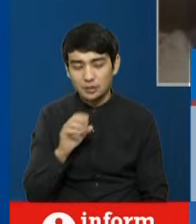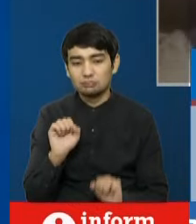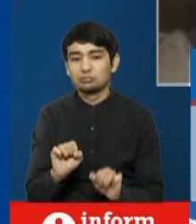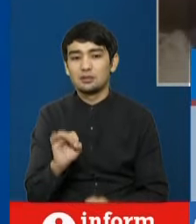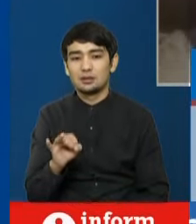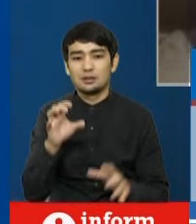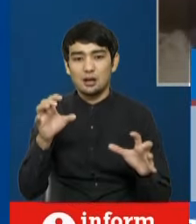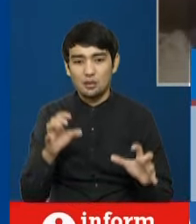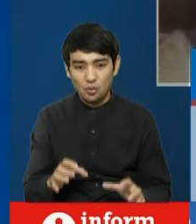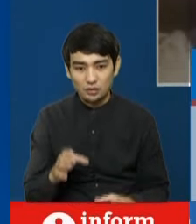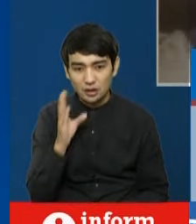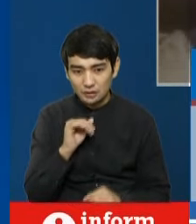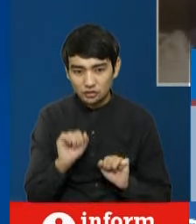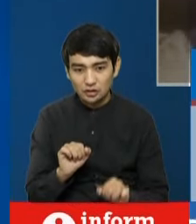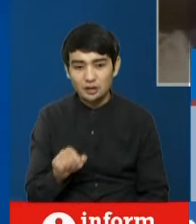ее стороне